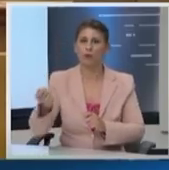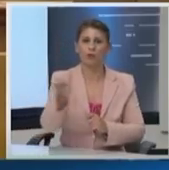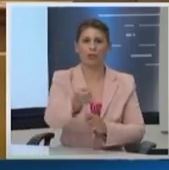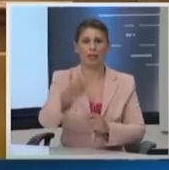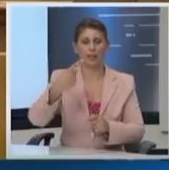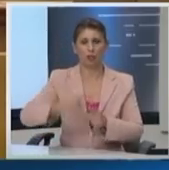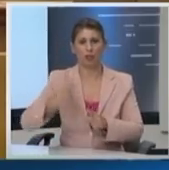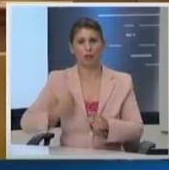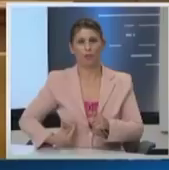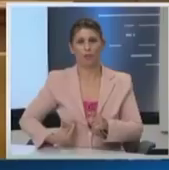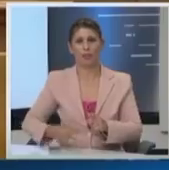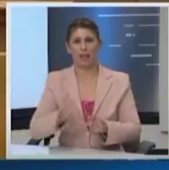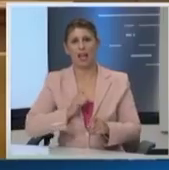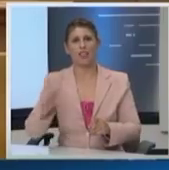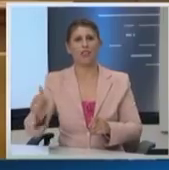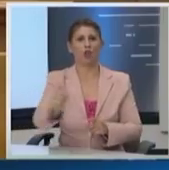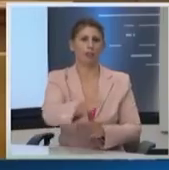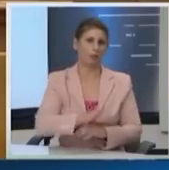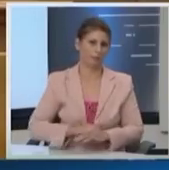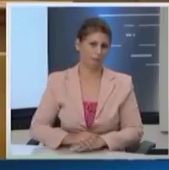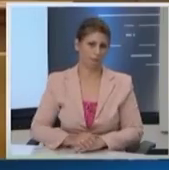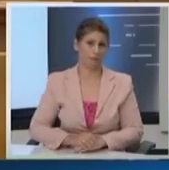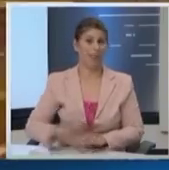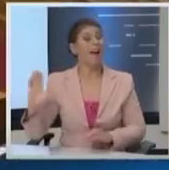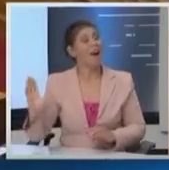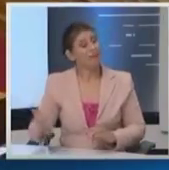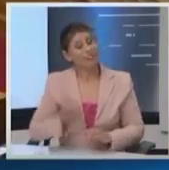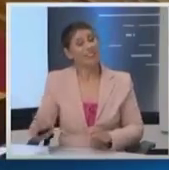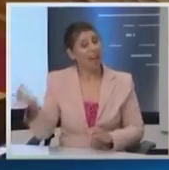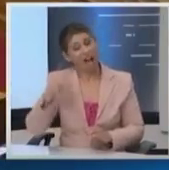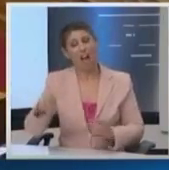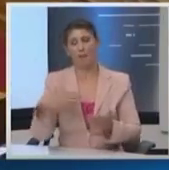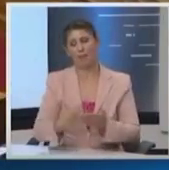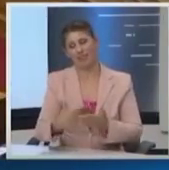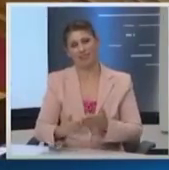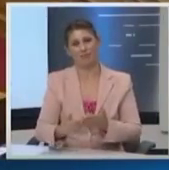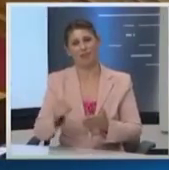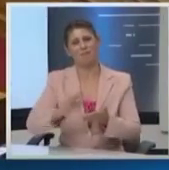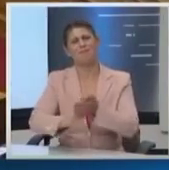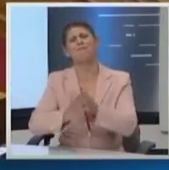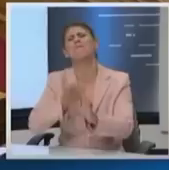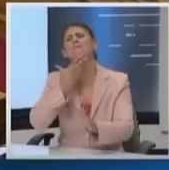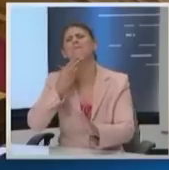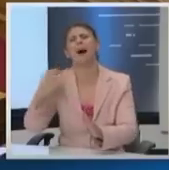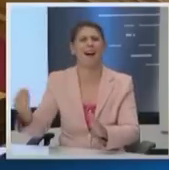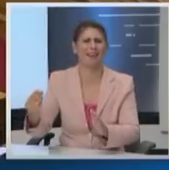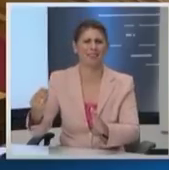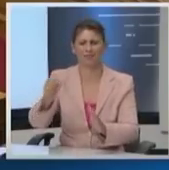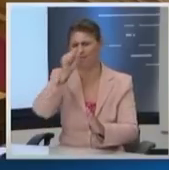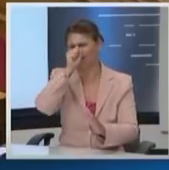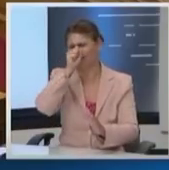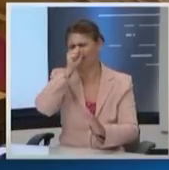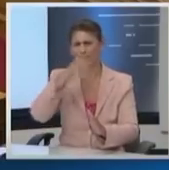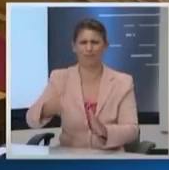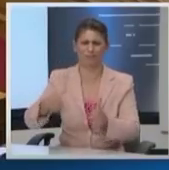ελληνικού δημοσίου προς ιδιώτες. Βρείτε λοιπόν κανένα άλλο επιχείρημα. Πάει αυτό. Σκούριασε